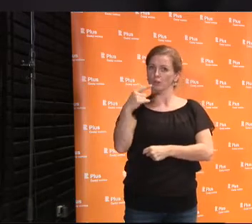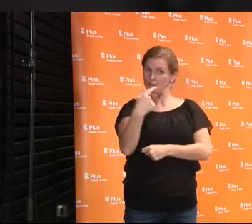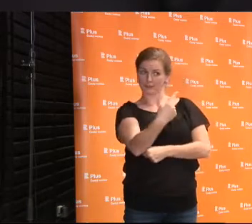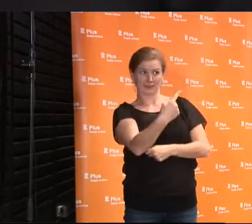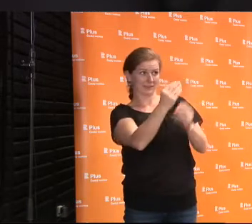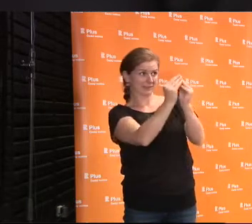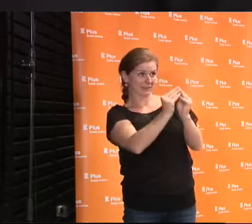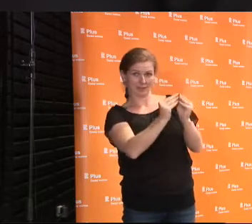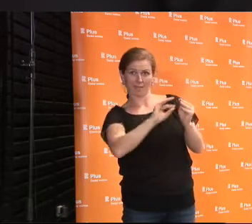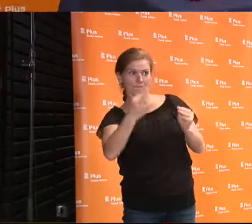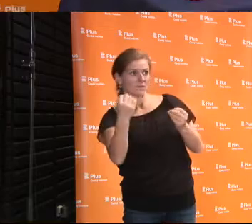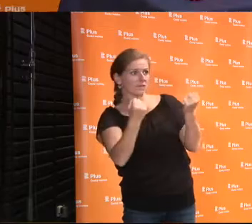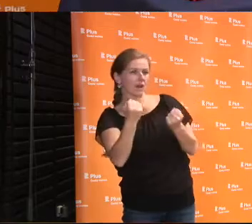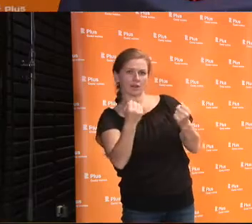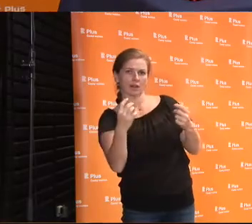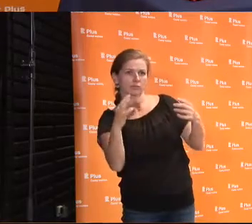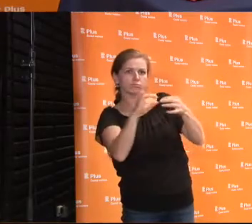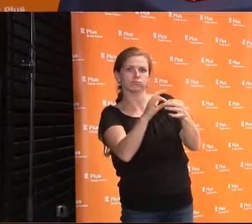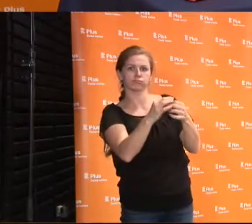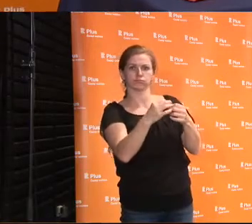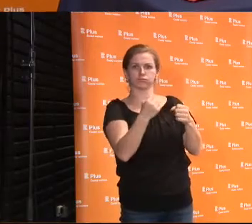systémy uměla pracovat.